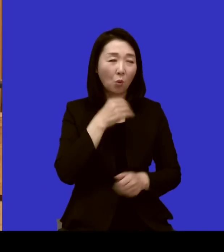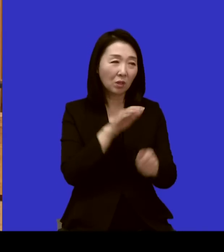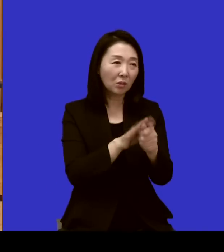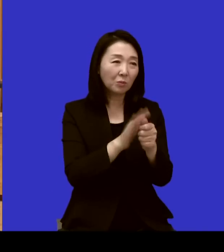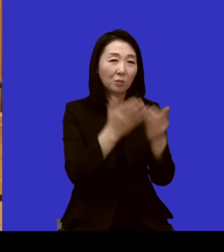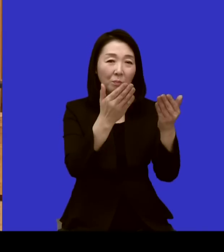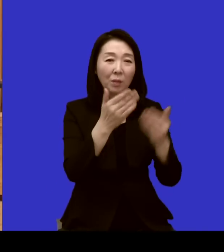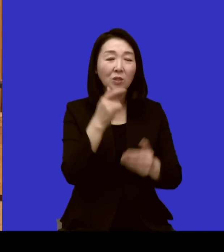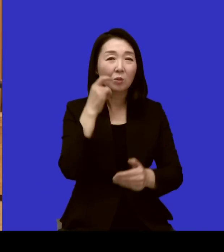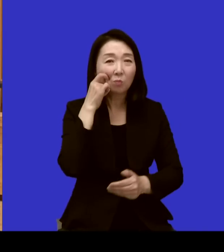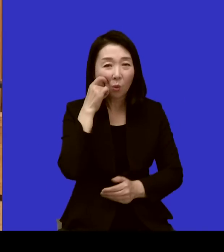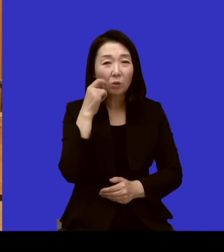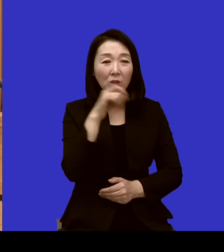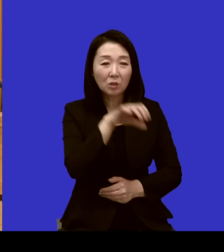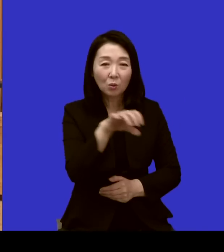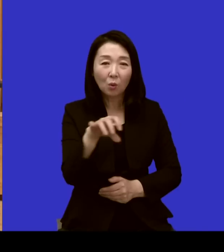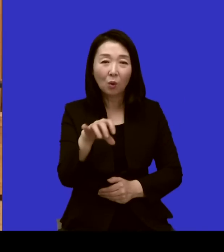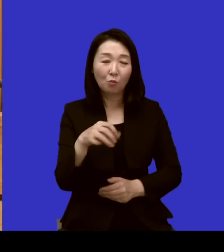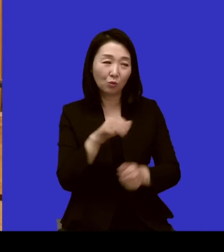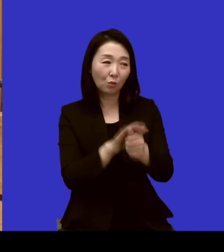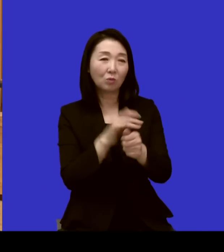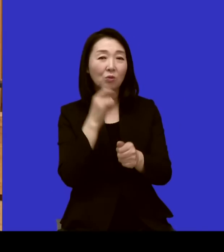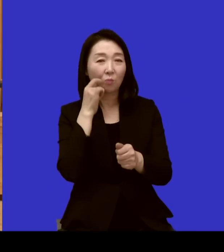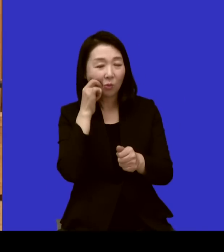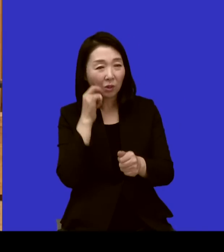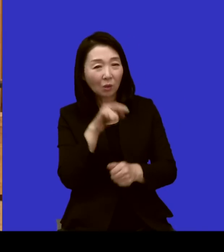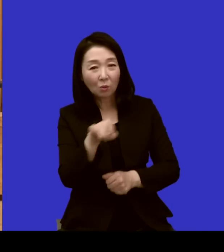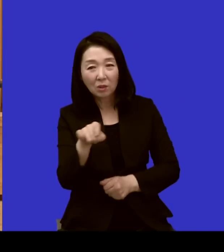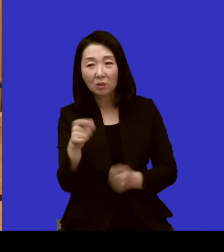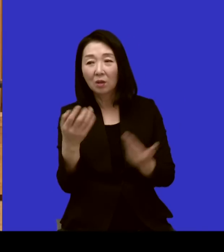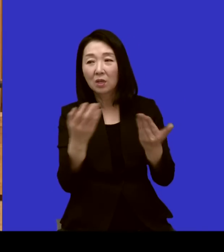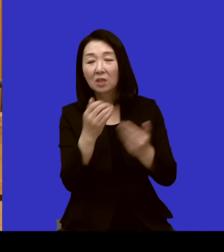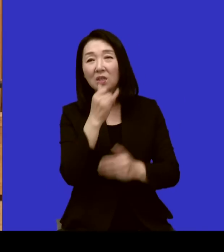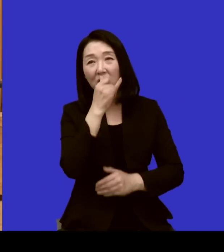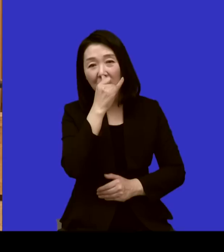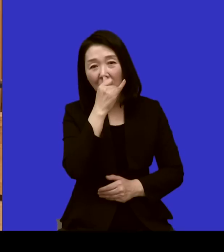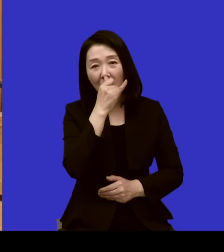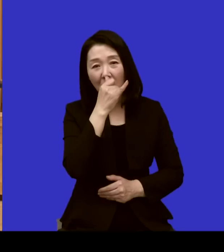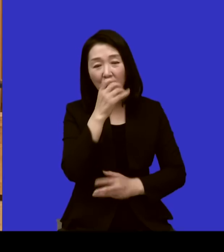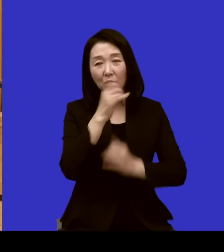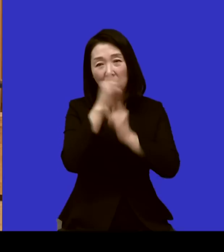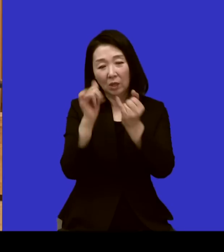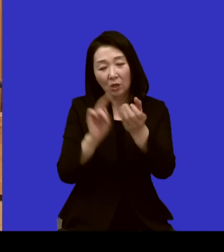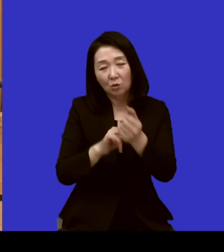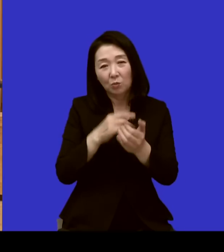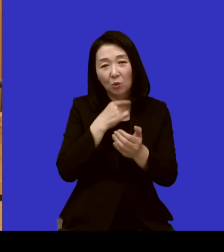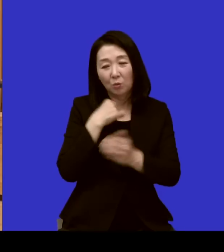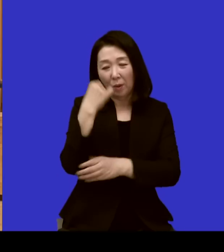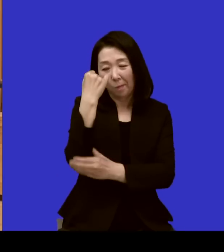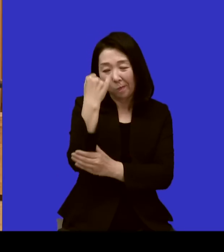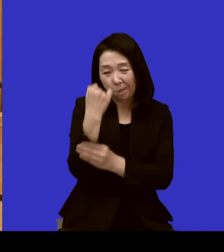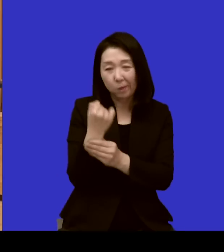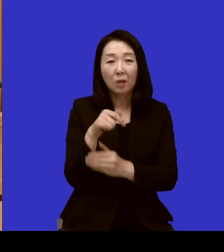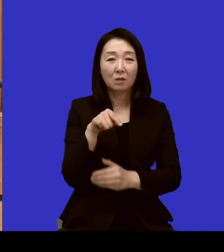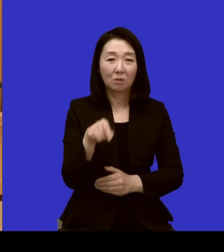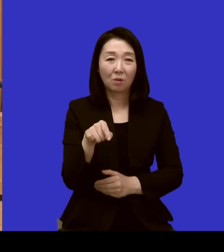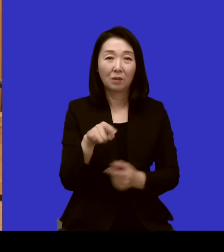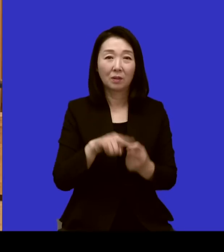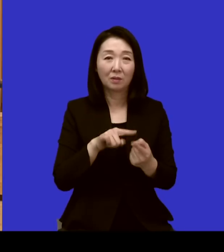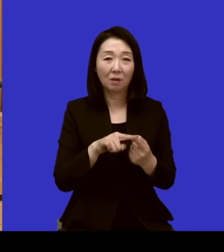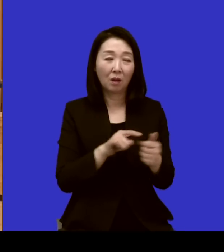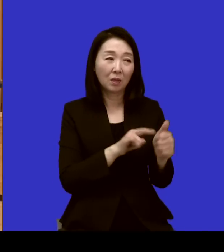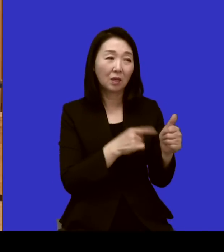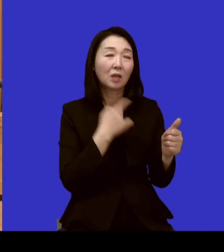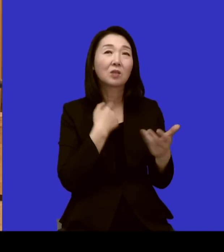사회 사각지대에 우리도 미처 챙기지 못한 곳에서 벌어지고 있는 정말 우리 사회가 숨기고 싶고 골마 썩어 들어가는 부분을 우리